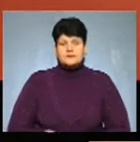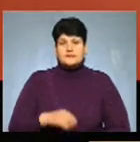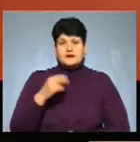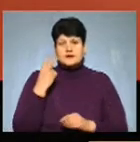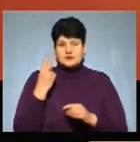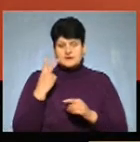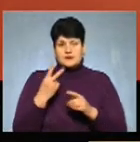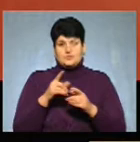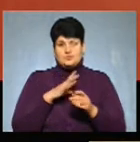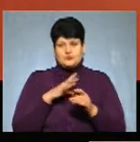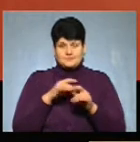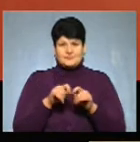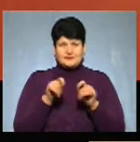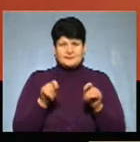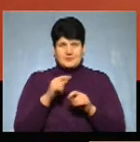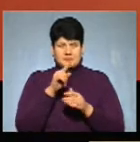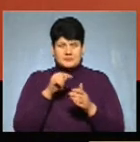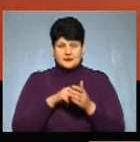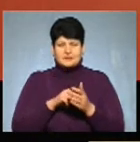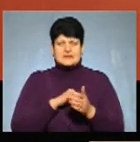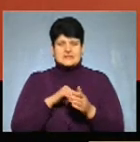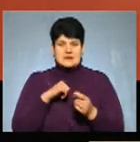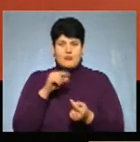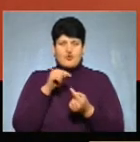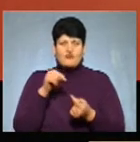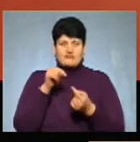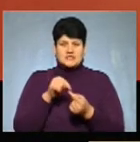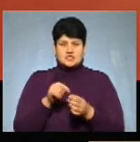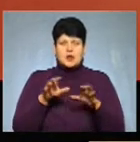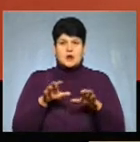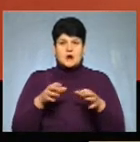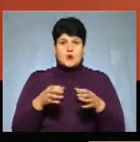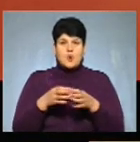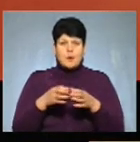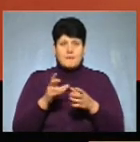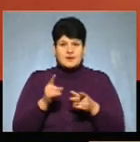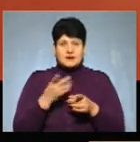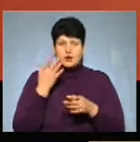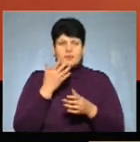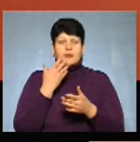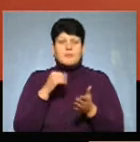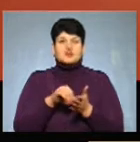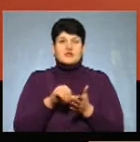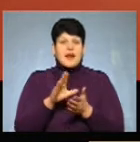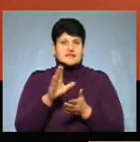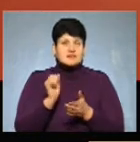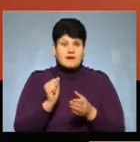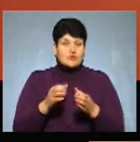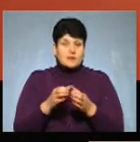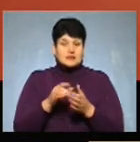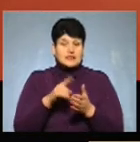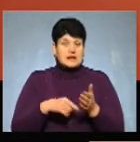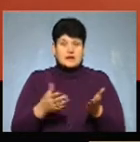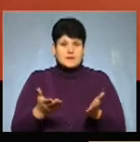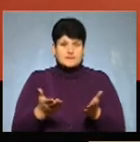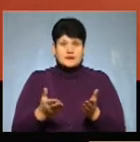Два аспекти було порушення, зокрема, про самовизначення громади, зокрема, в той момент, коли не ведеться членство, як такої громади